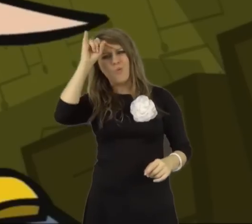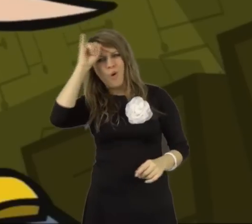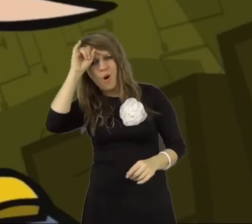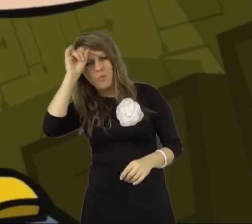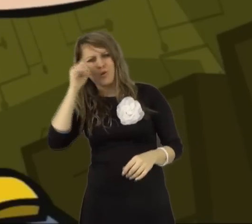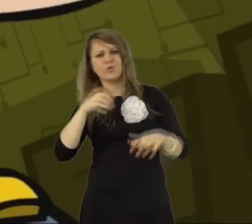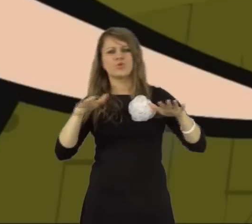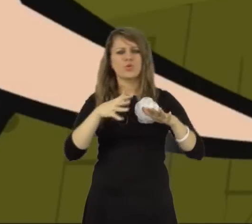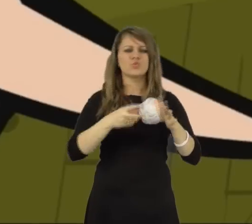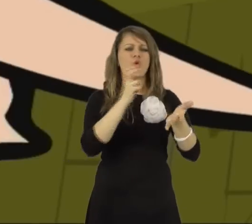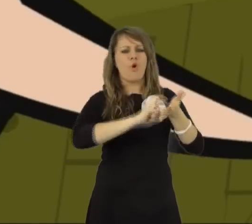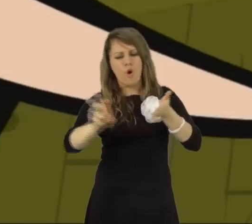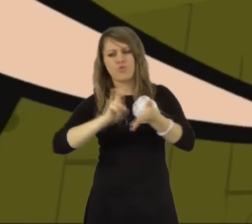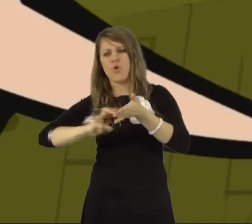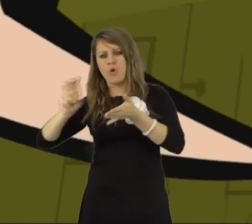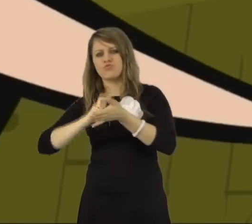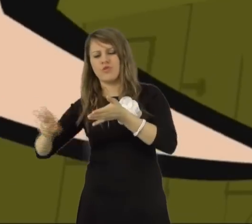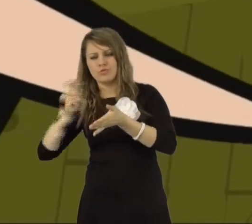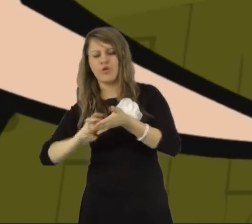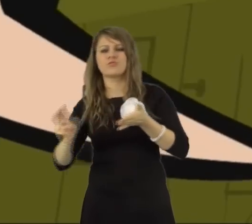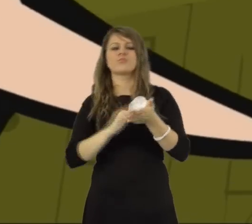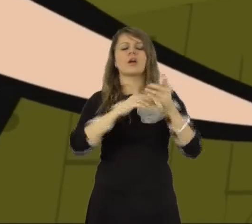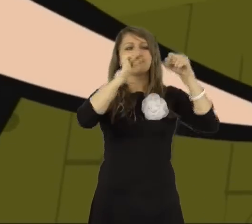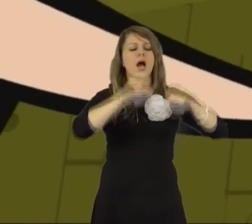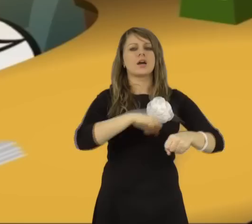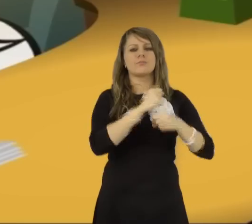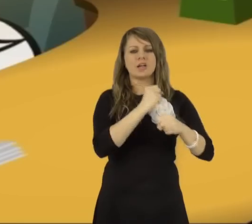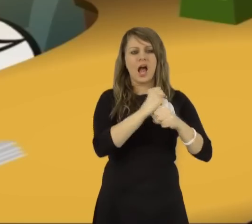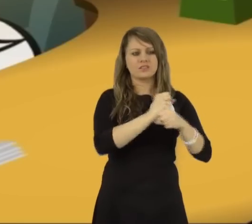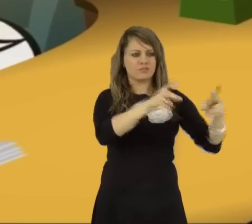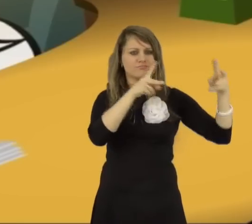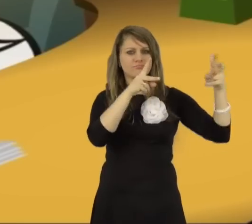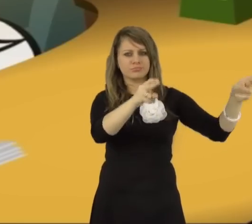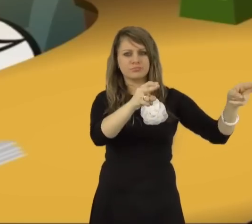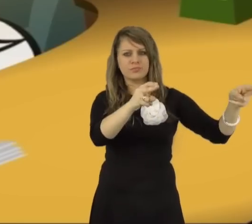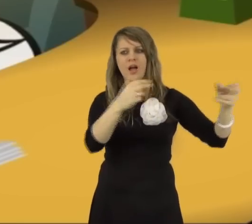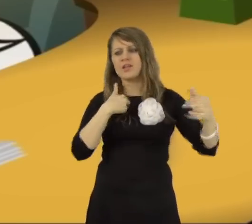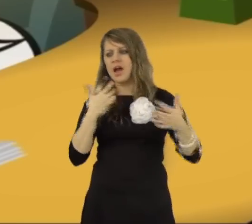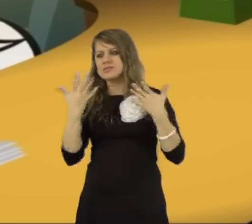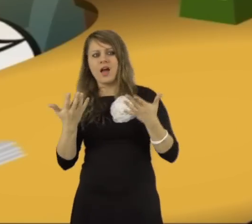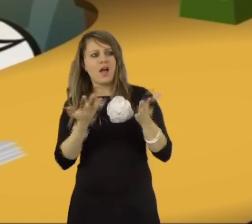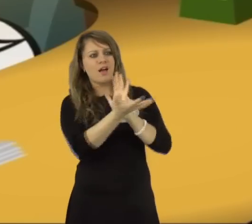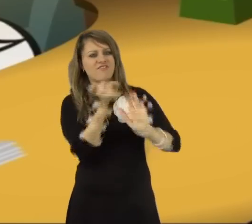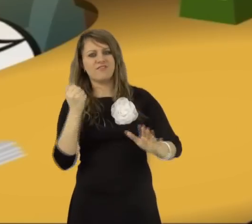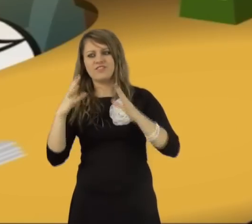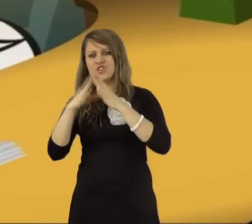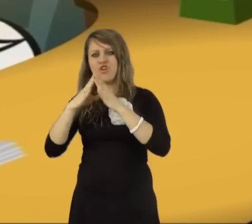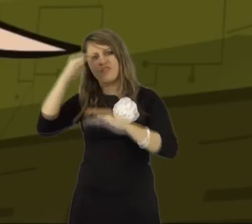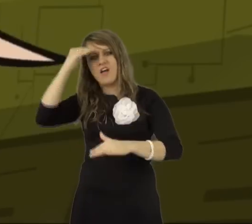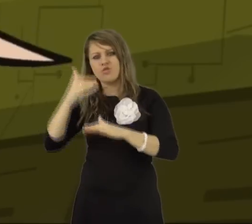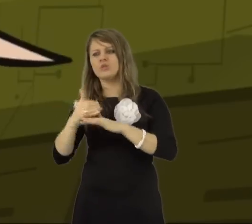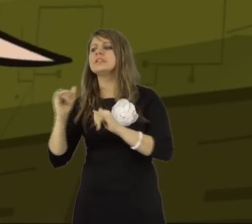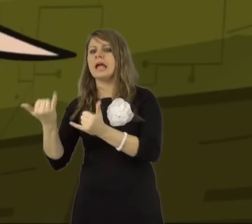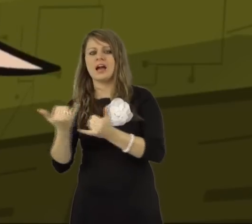pierwsze, trzeba się nachodzić. Po drugie, banki mają określone godziny pracy. A więc jeśli będziesz chciał zapłacić coś o 10